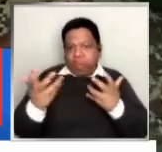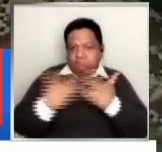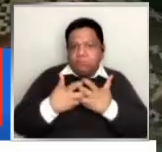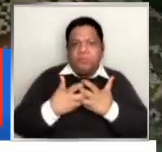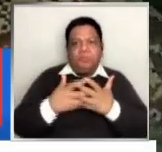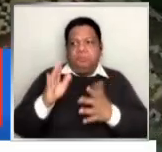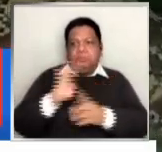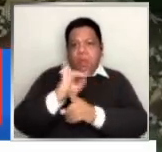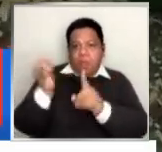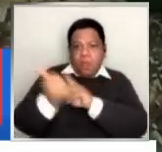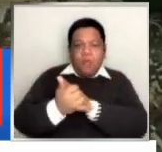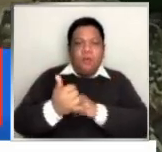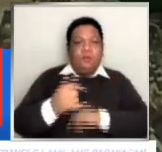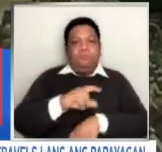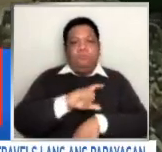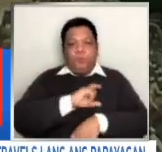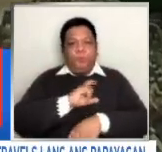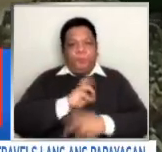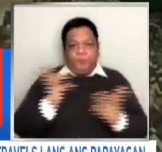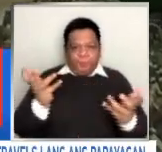officials,